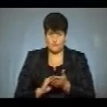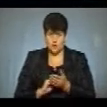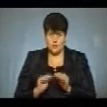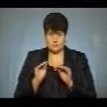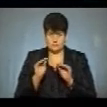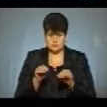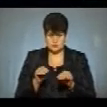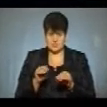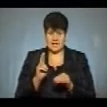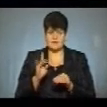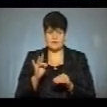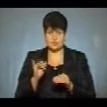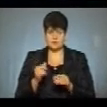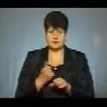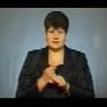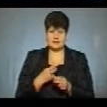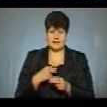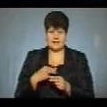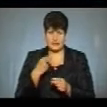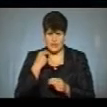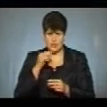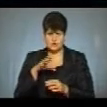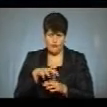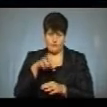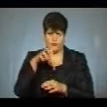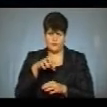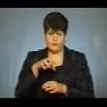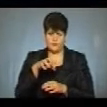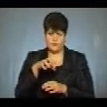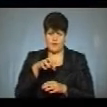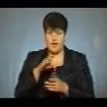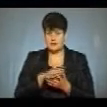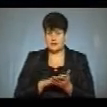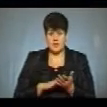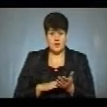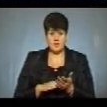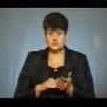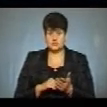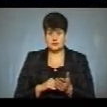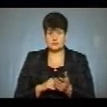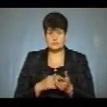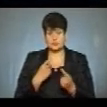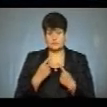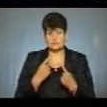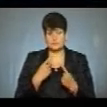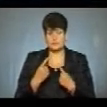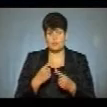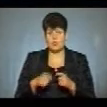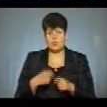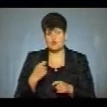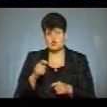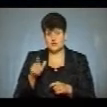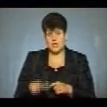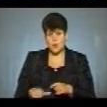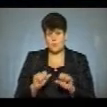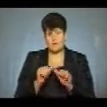щоб зробити кращу фото-відеофіксацію. І далі контактуємо з порушником, оформляємо відповідні матеріали, тобто